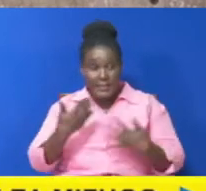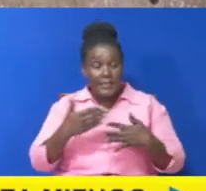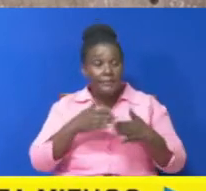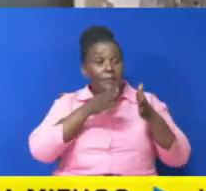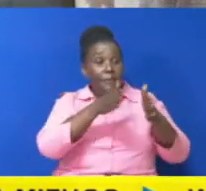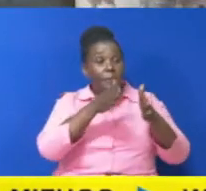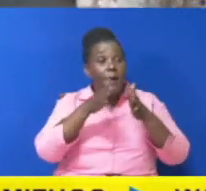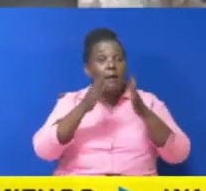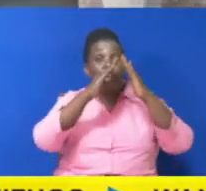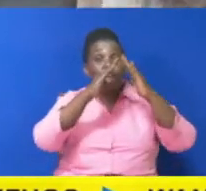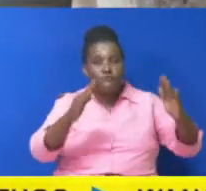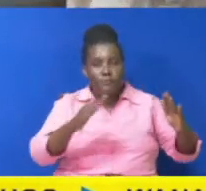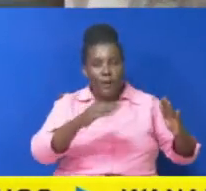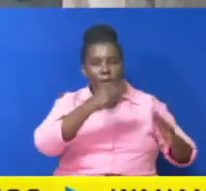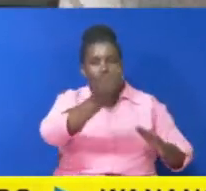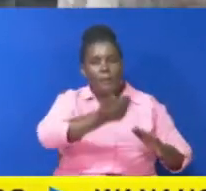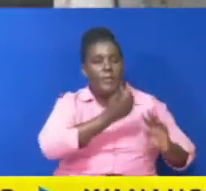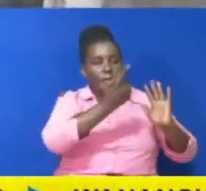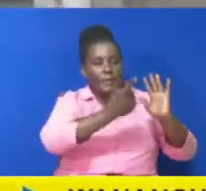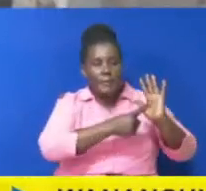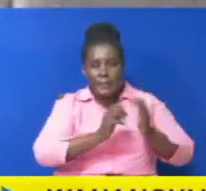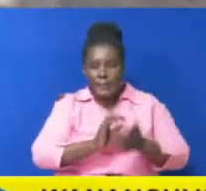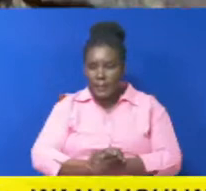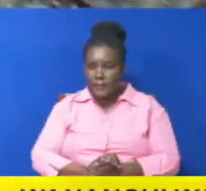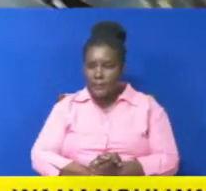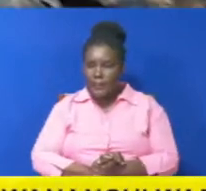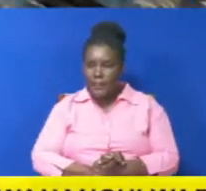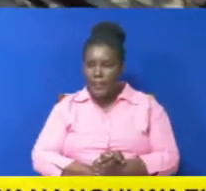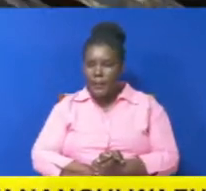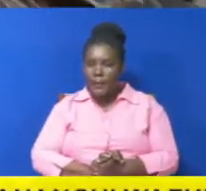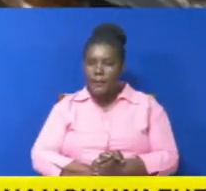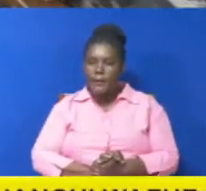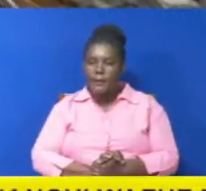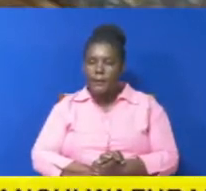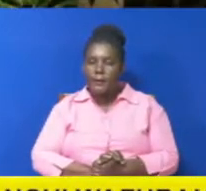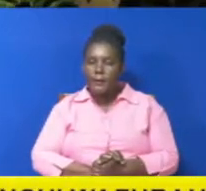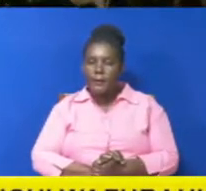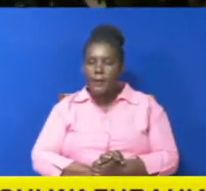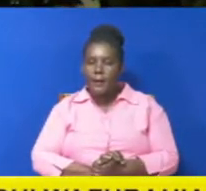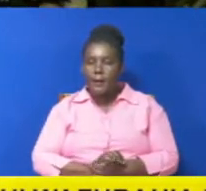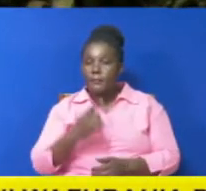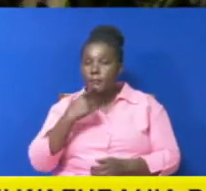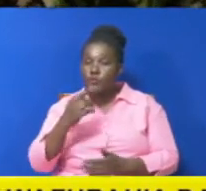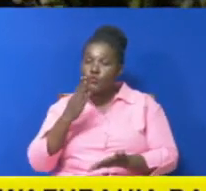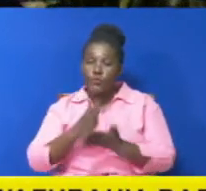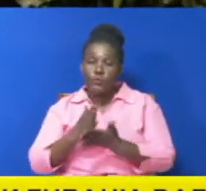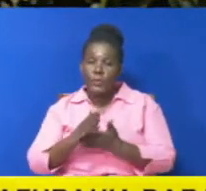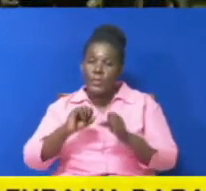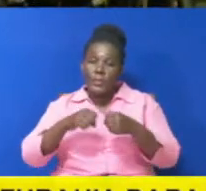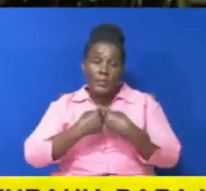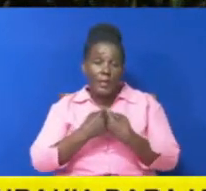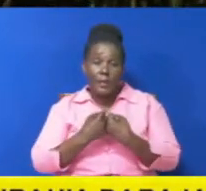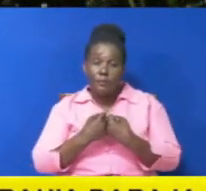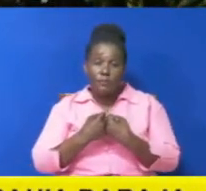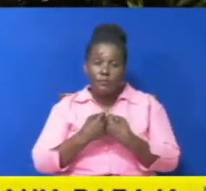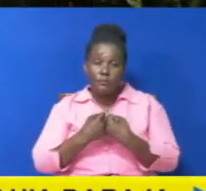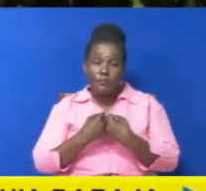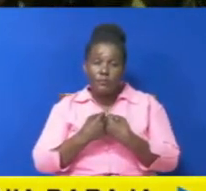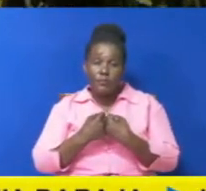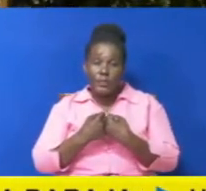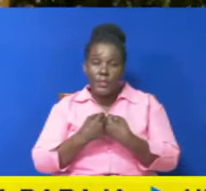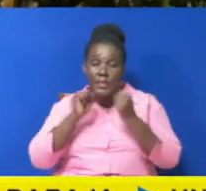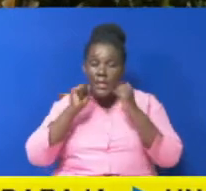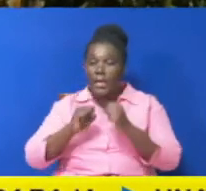muda wa miezi sita. Na kisha analia na jamii yake, amini kuwa changamoto upendezesha maisha na kukabiliana